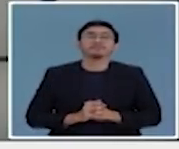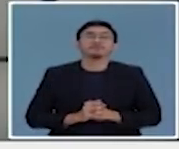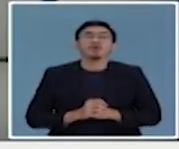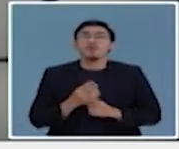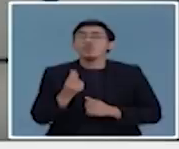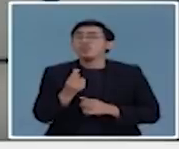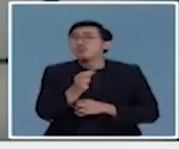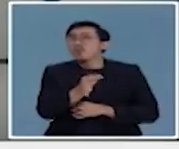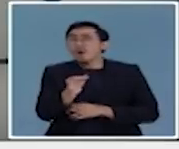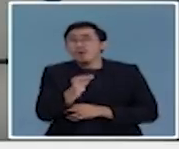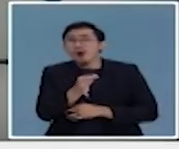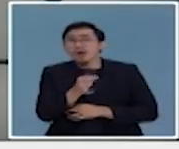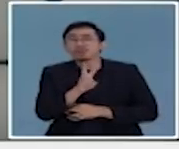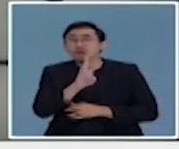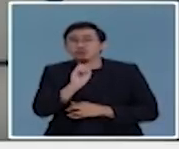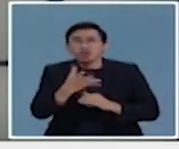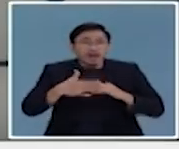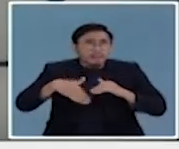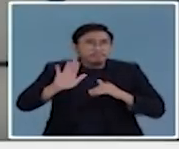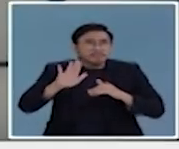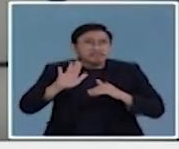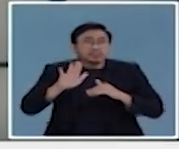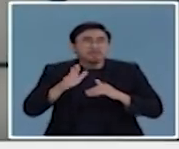ya, sedangkan 3 juta lebih, berapa lama itu penghitungannya?